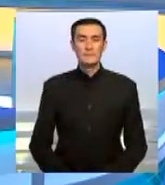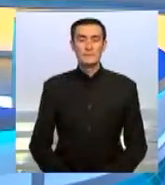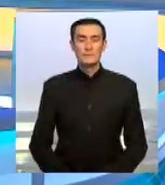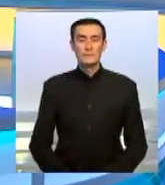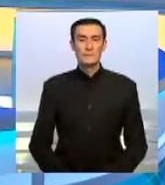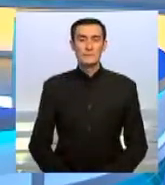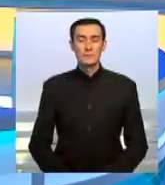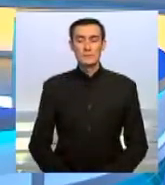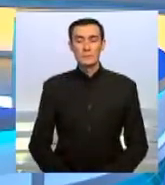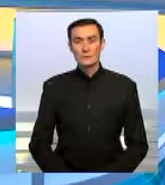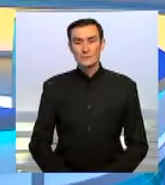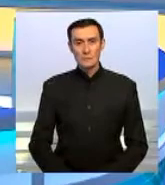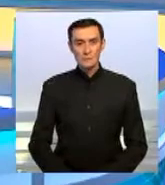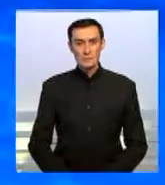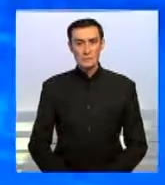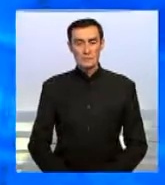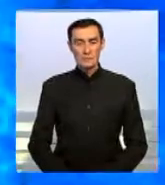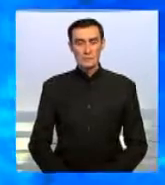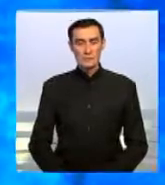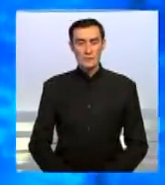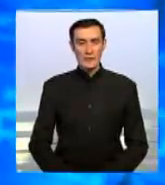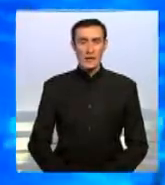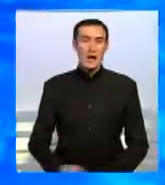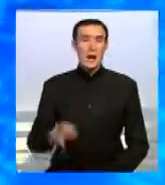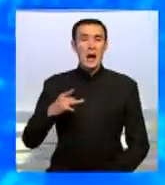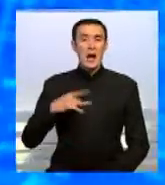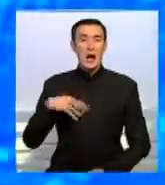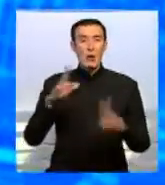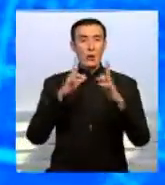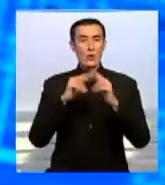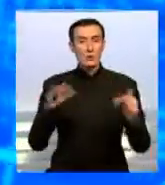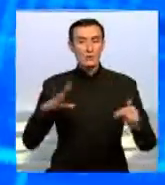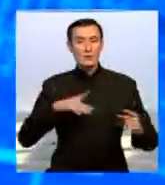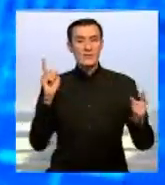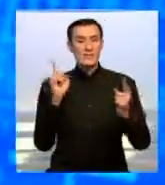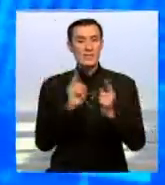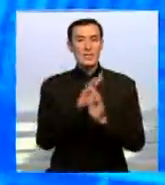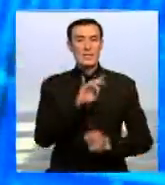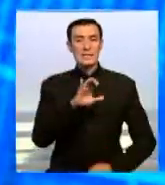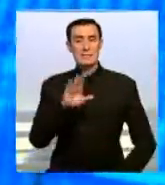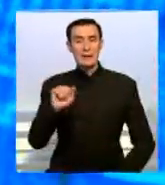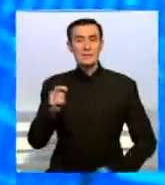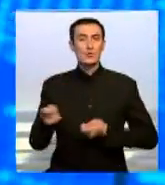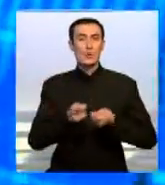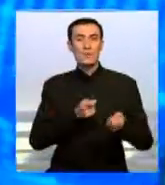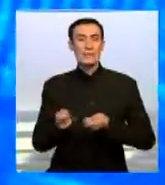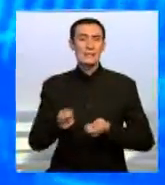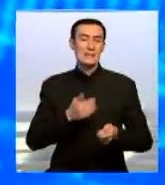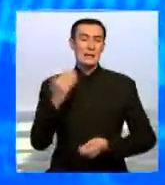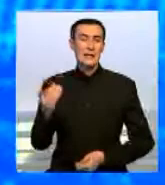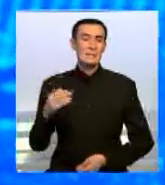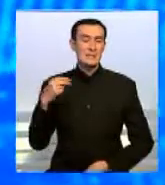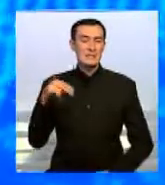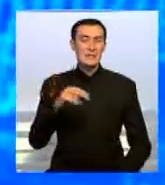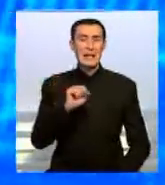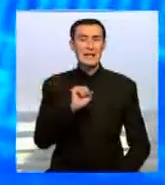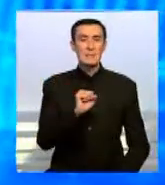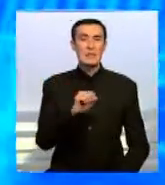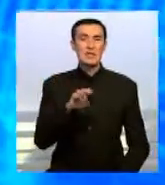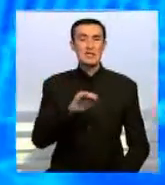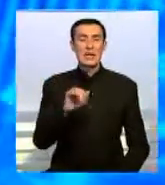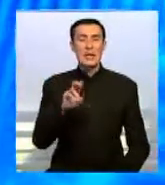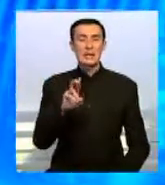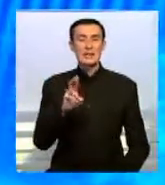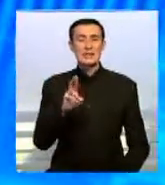Хасан Исраилов. Здравствуйте. В Акурде прошла встреча Нурсултана Назарбаева с руководителем администрации президента